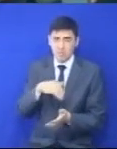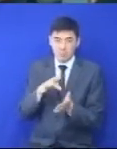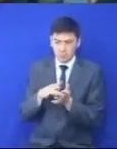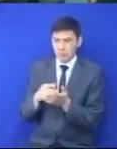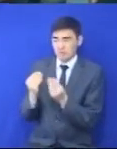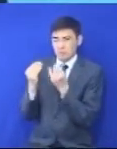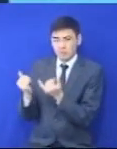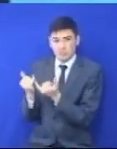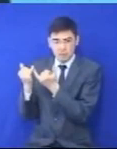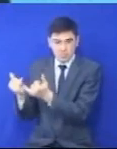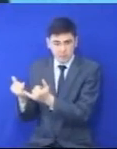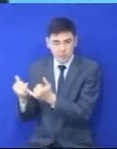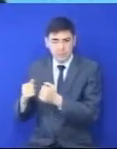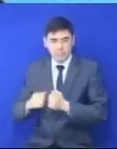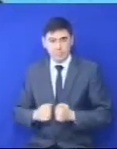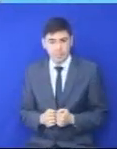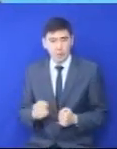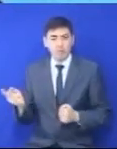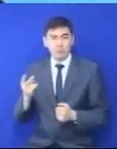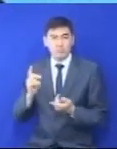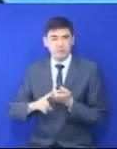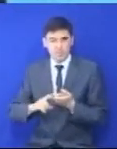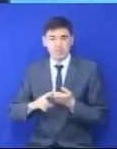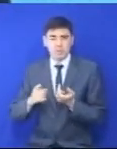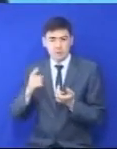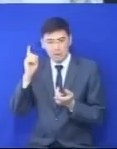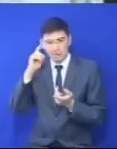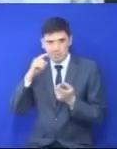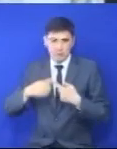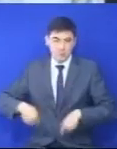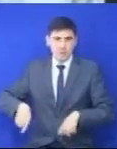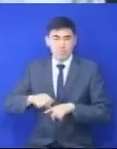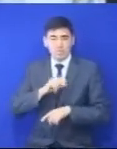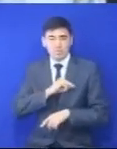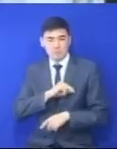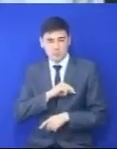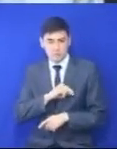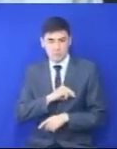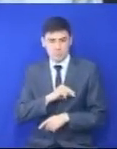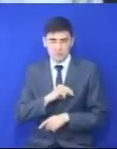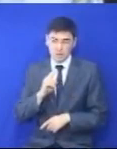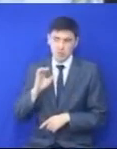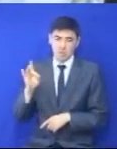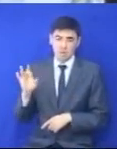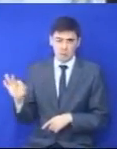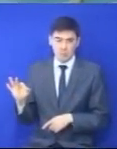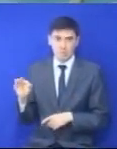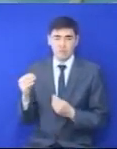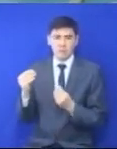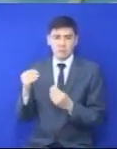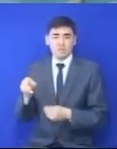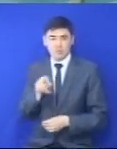Сырайыл Бітімғазыұлы білім саласында еңбек етіп, Қазақстанның КСРО оқу ағарту ісінің үздігі атанады.